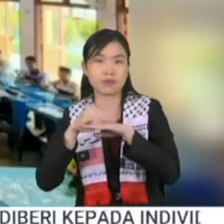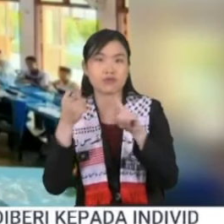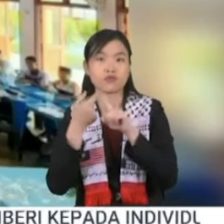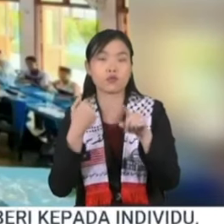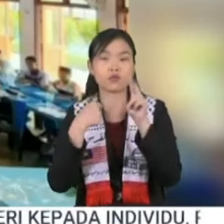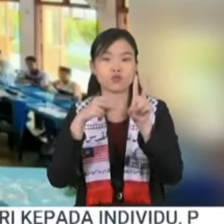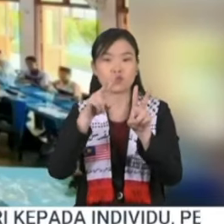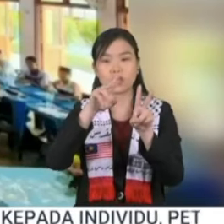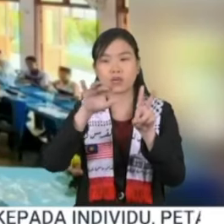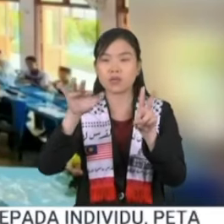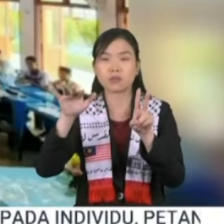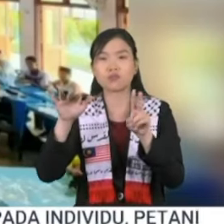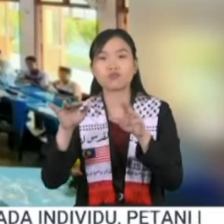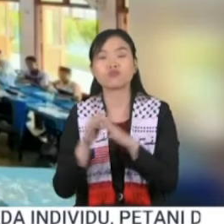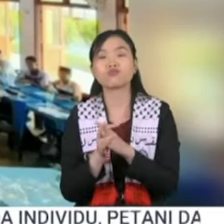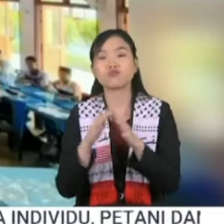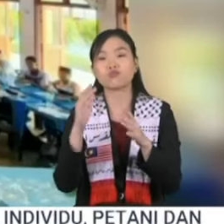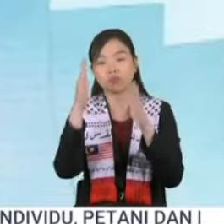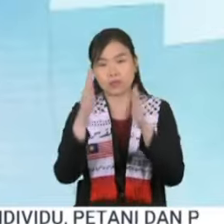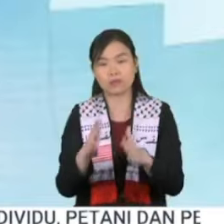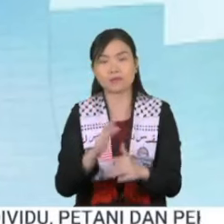2,889 calon.